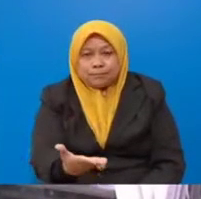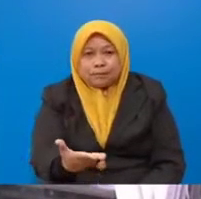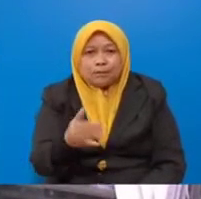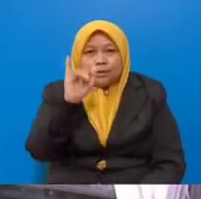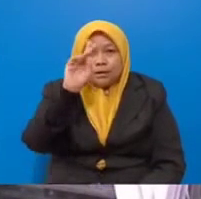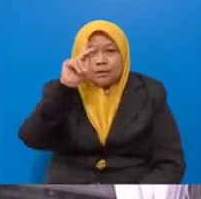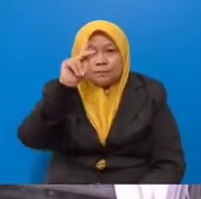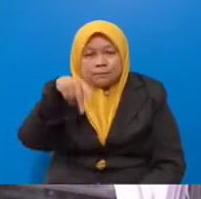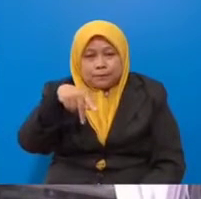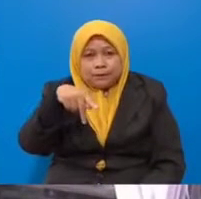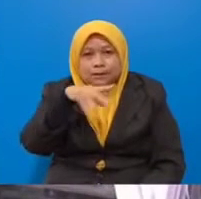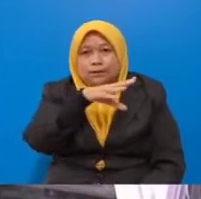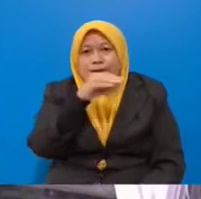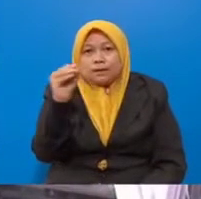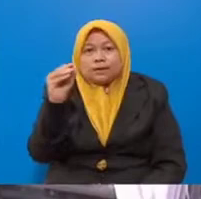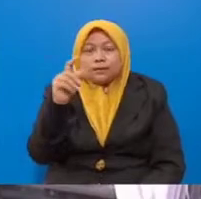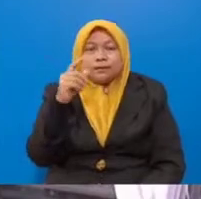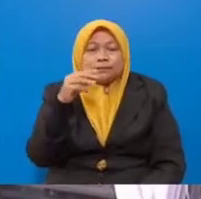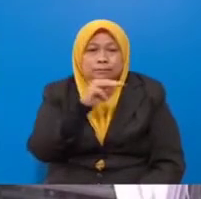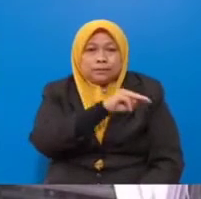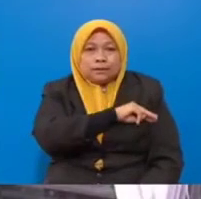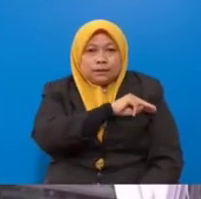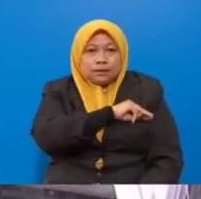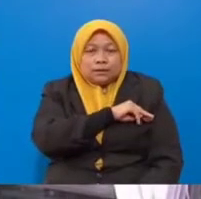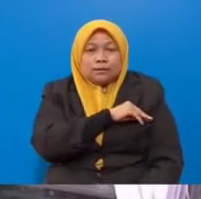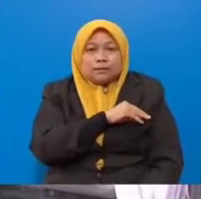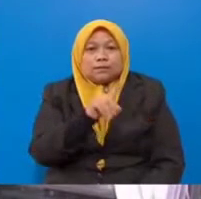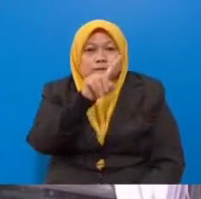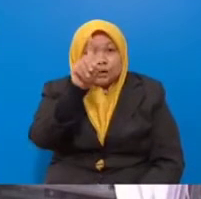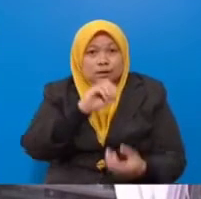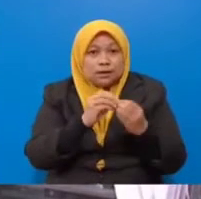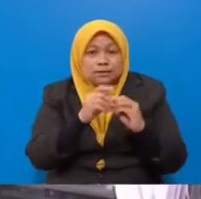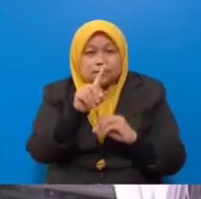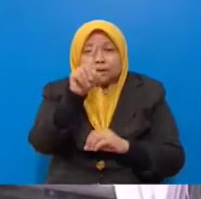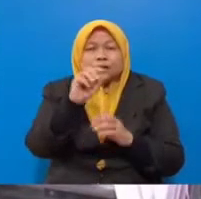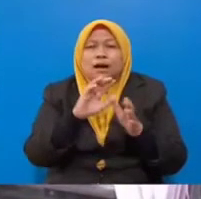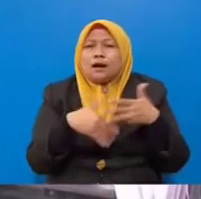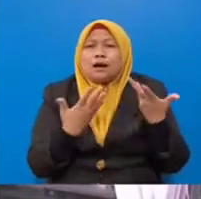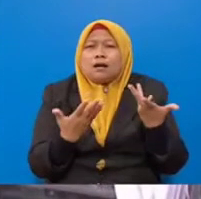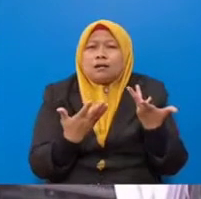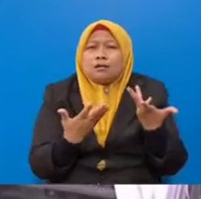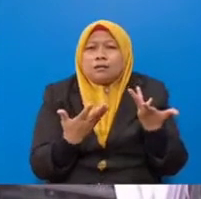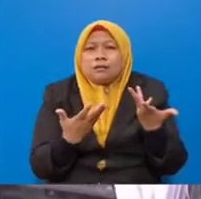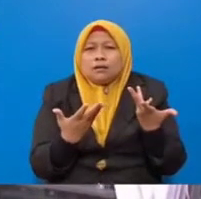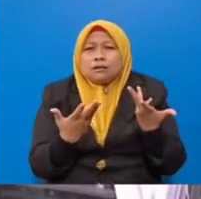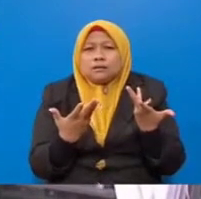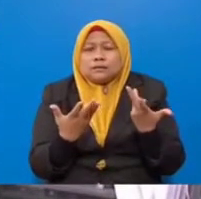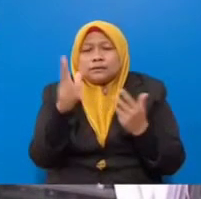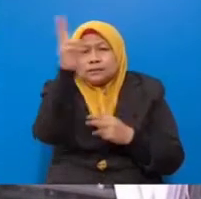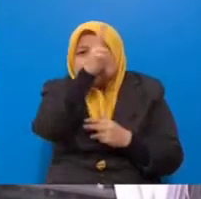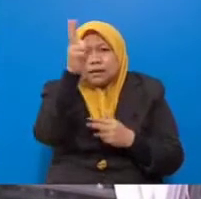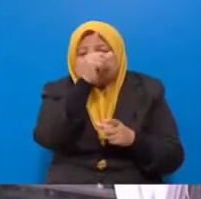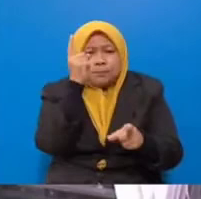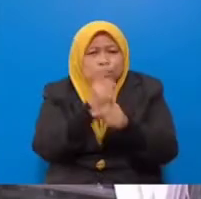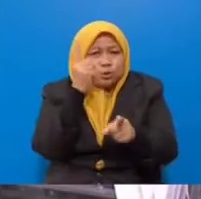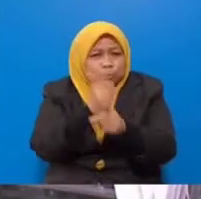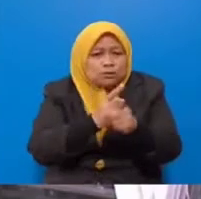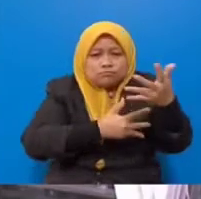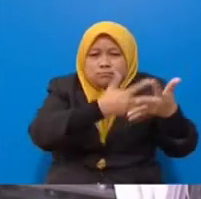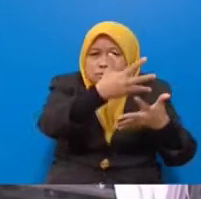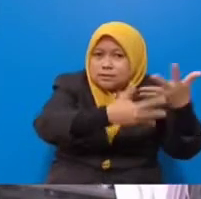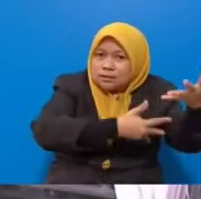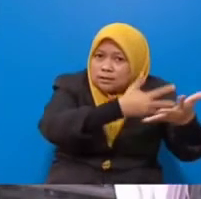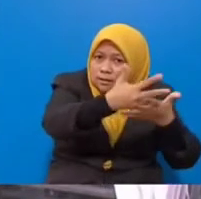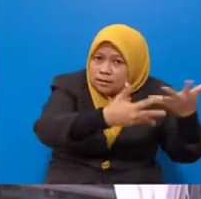lanjut yang di betul dan juga yang Muhammad menteri soalnya saya udah sejauhmana usul kerajaan dalam memastikan Sharingan